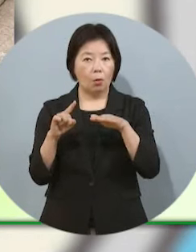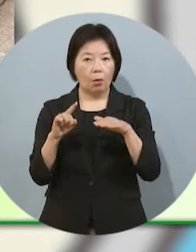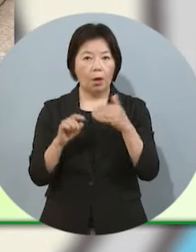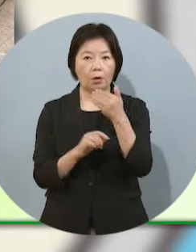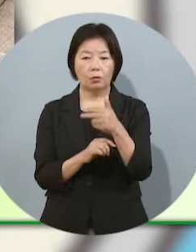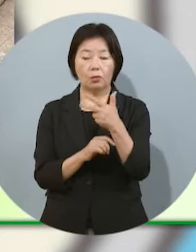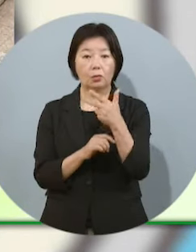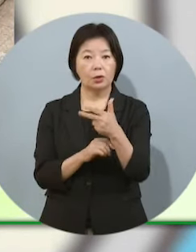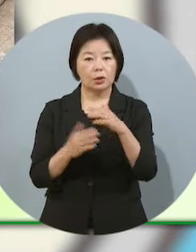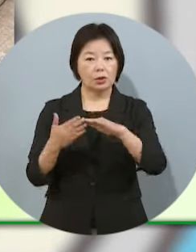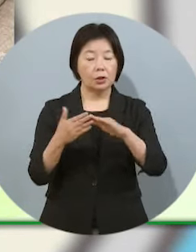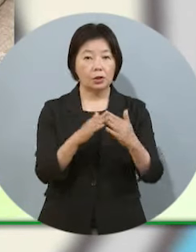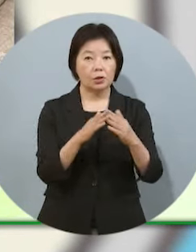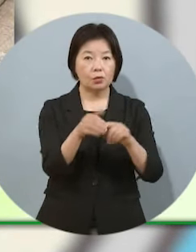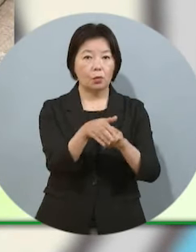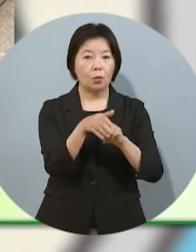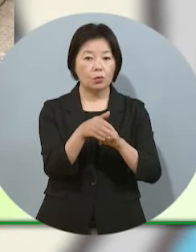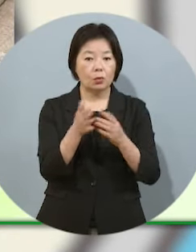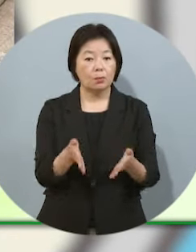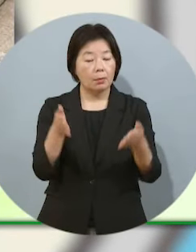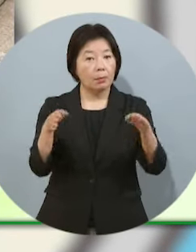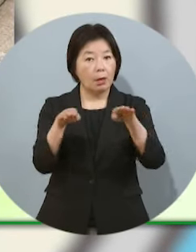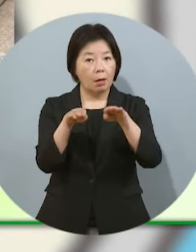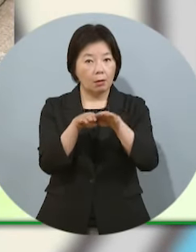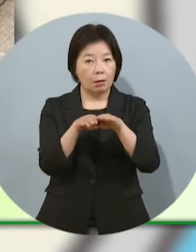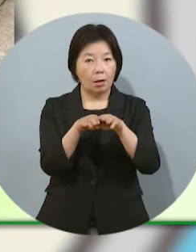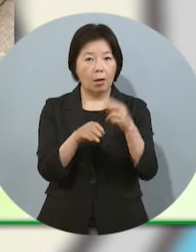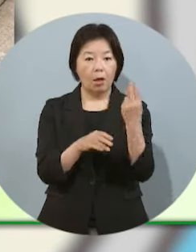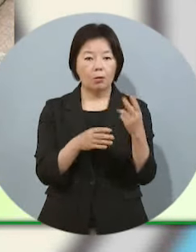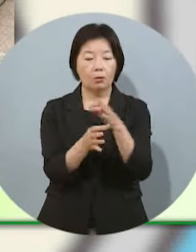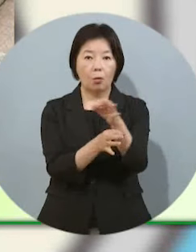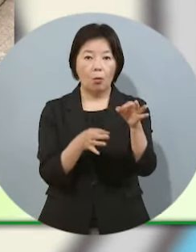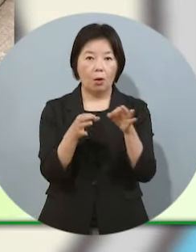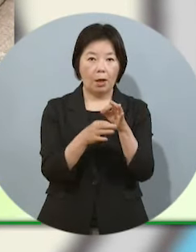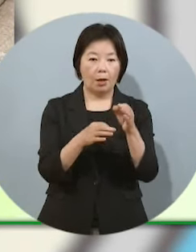庁舎、都営地下鉄車内などで掲示します。